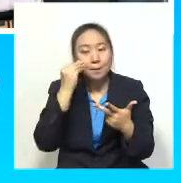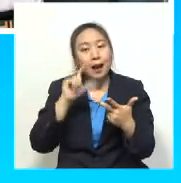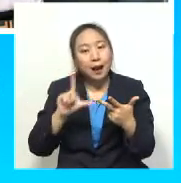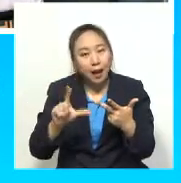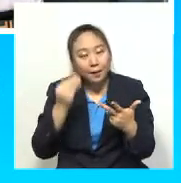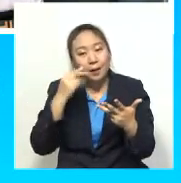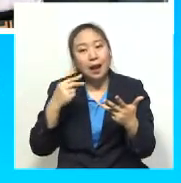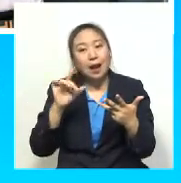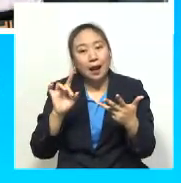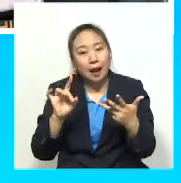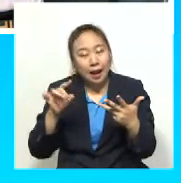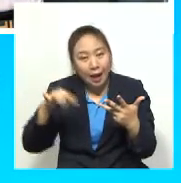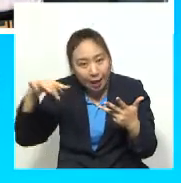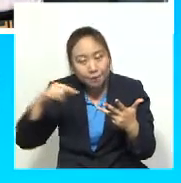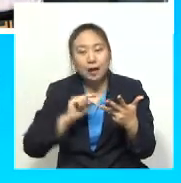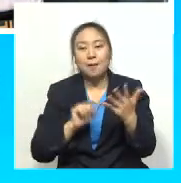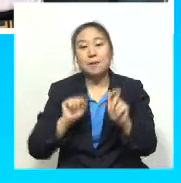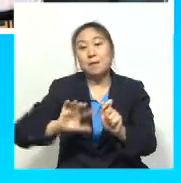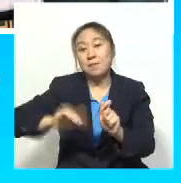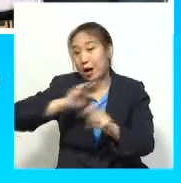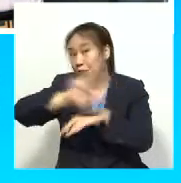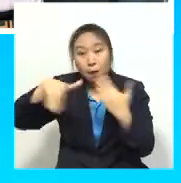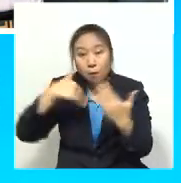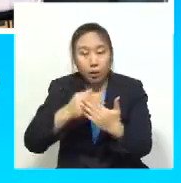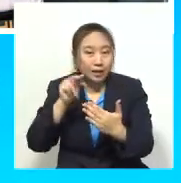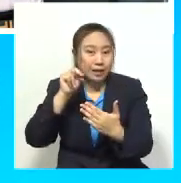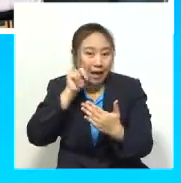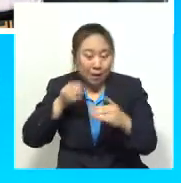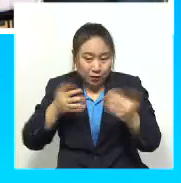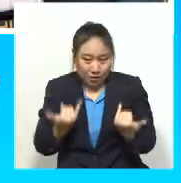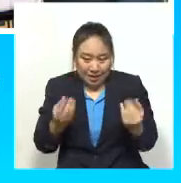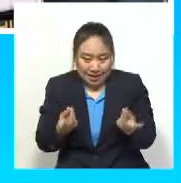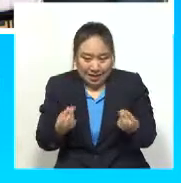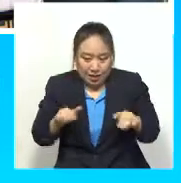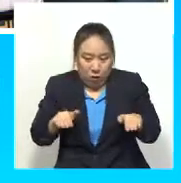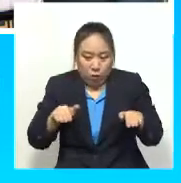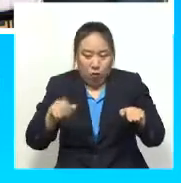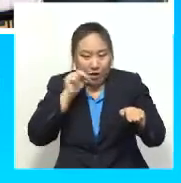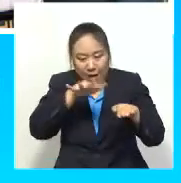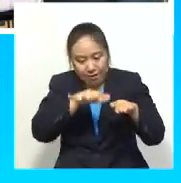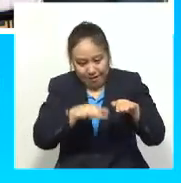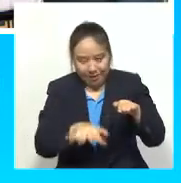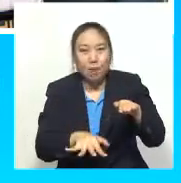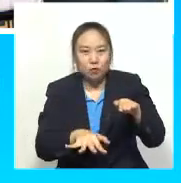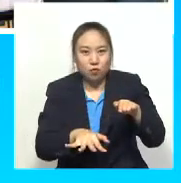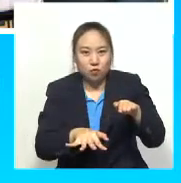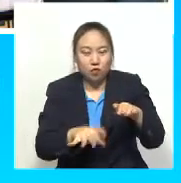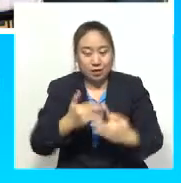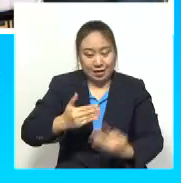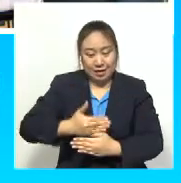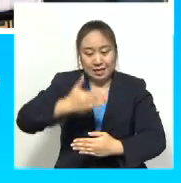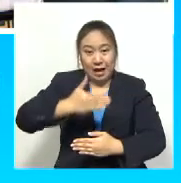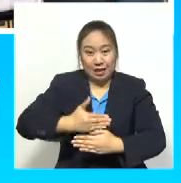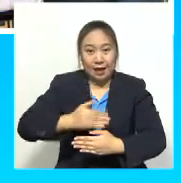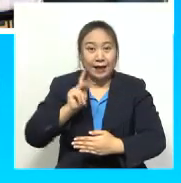าดบ้านแหลมแล้วก็ไปที่อำเภอเมืองทุกจุดยังต่ำกว่าตลิ่งนะคะ ใช่ครับขออนุญาตนำเรียนนี้ครับท้ายเขื่อนแก่งกระจานมานะ